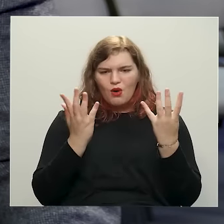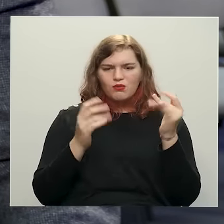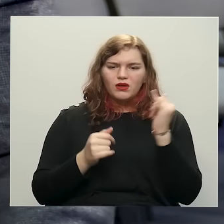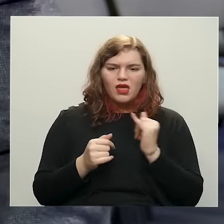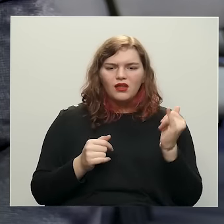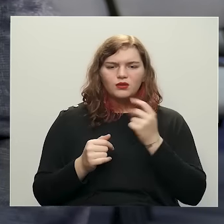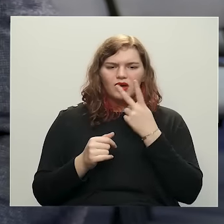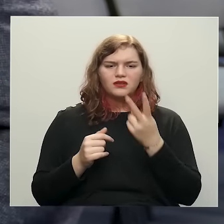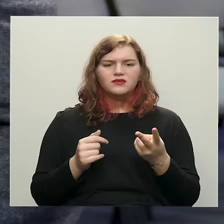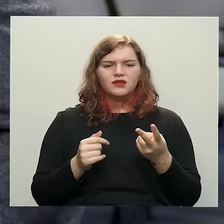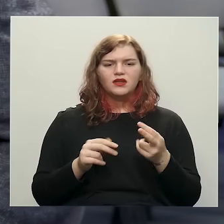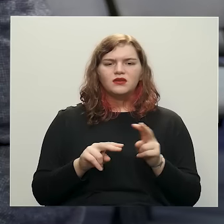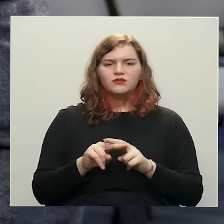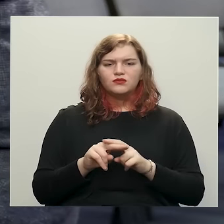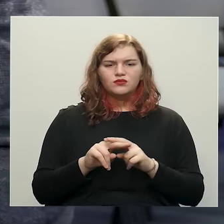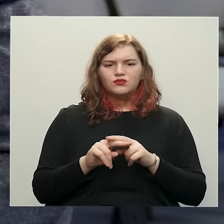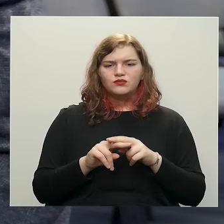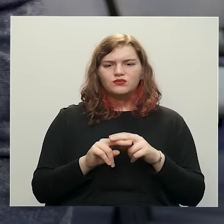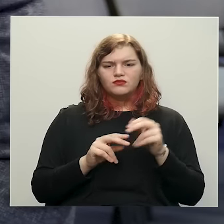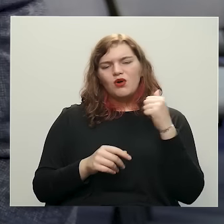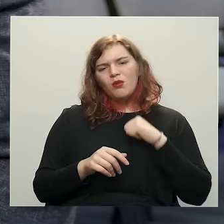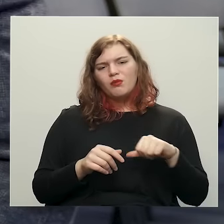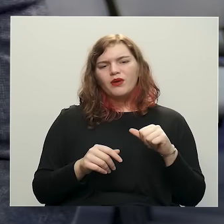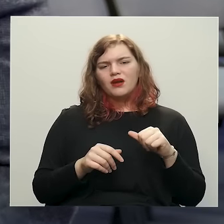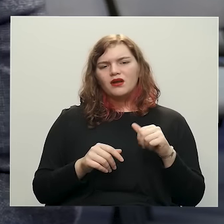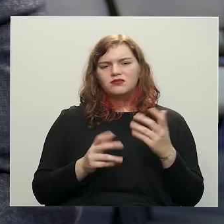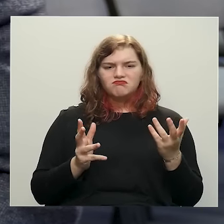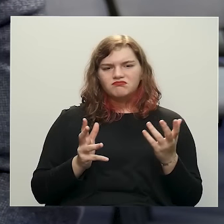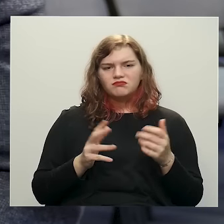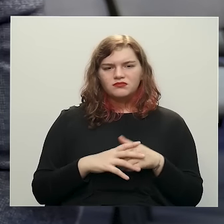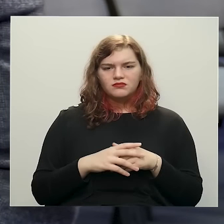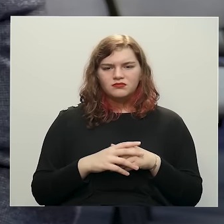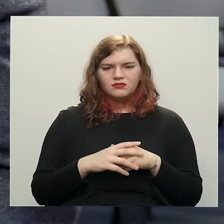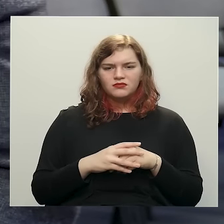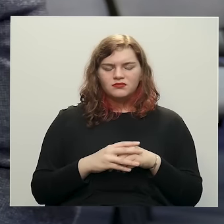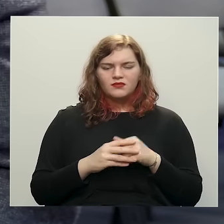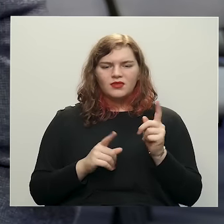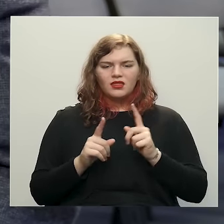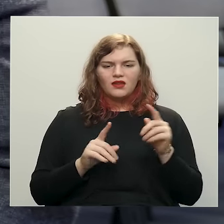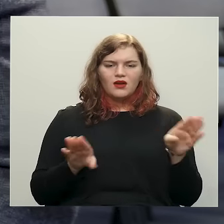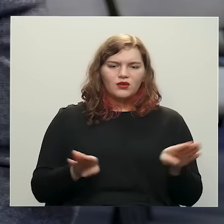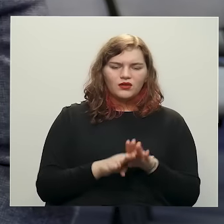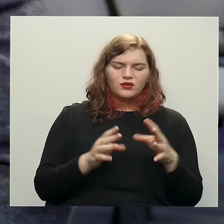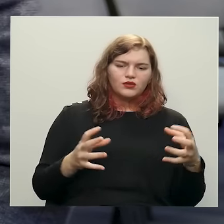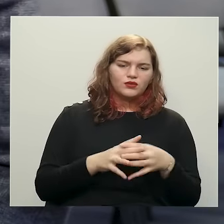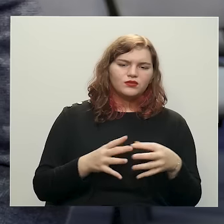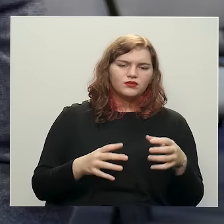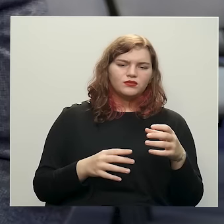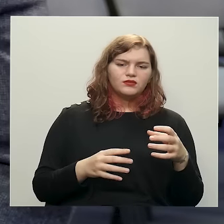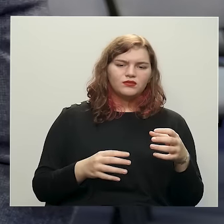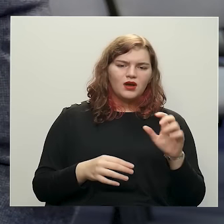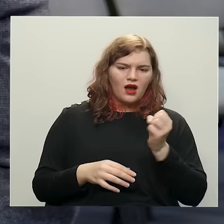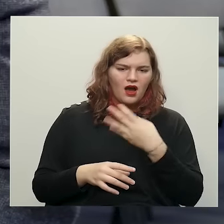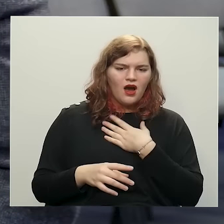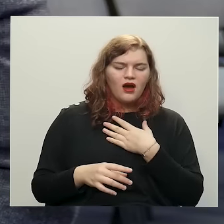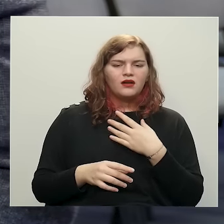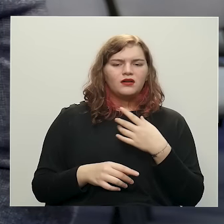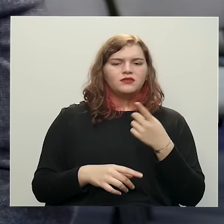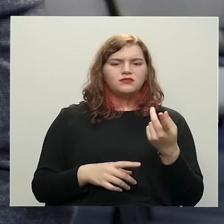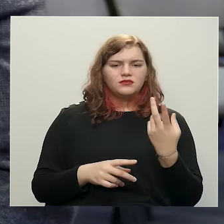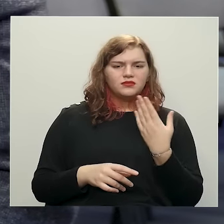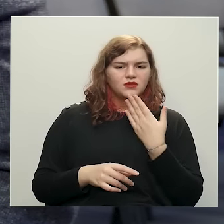ianuarie să o operăm. Dar colegii mei de trupă, acum grupul Haru,